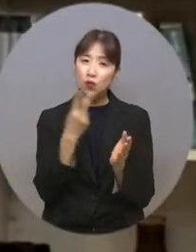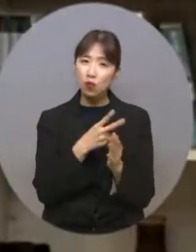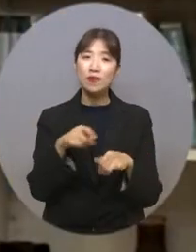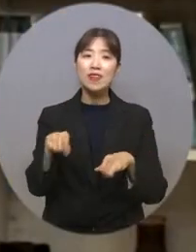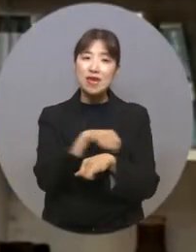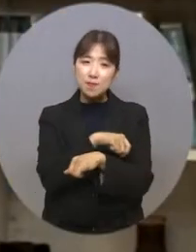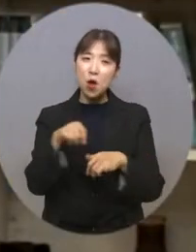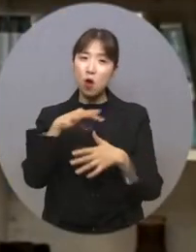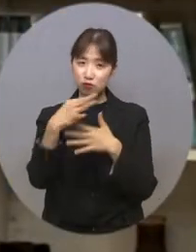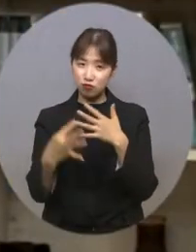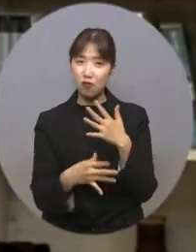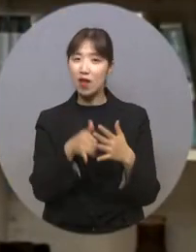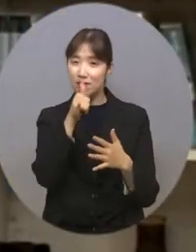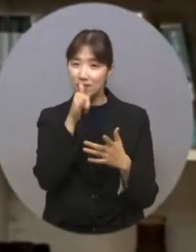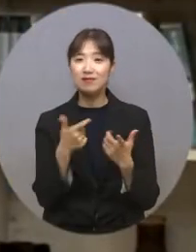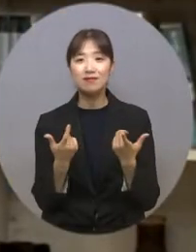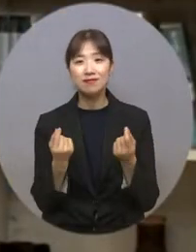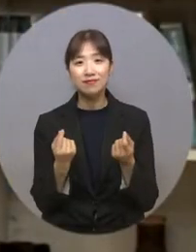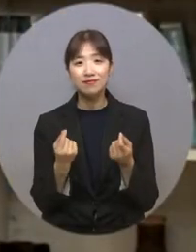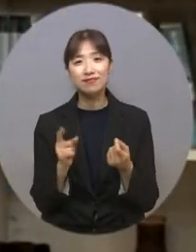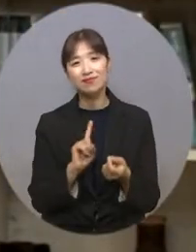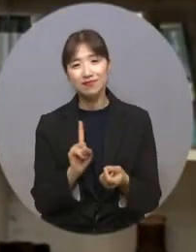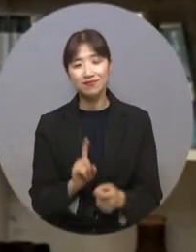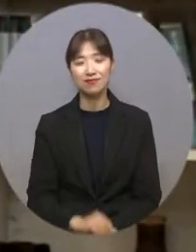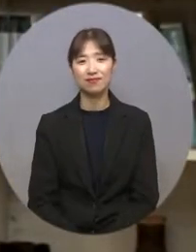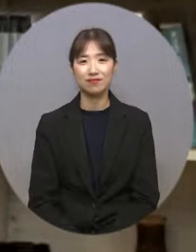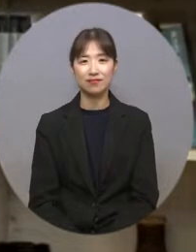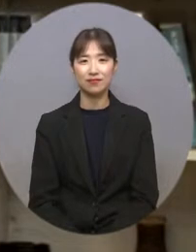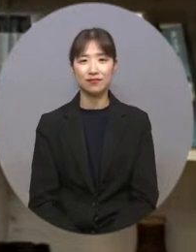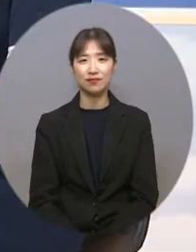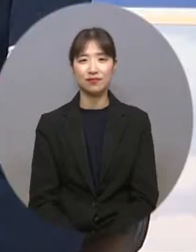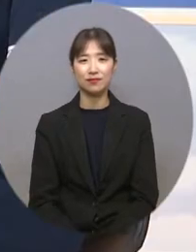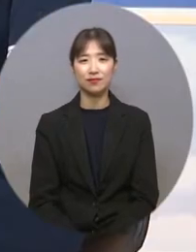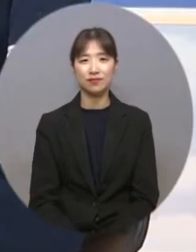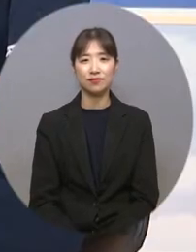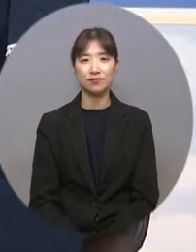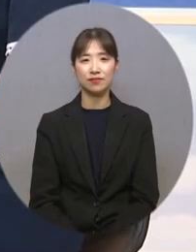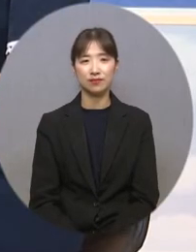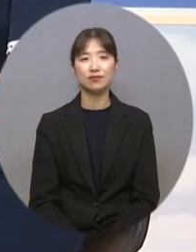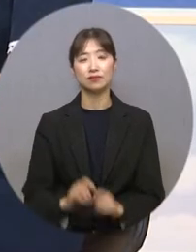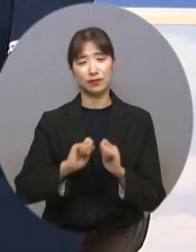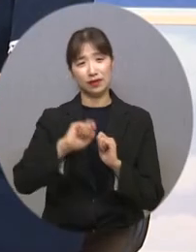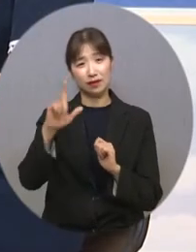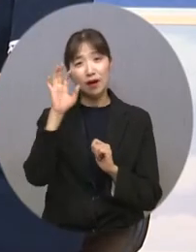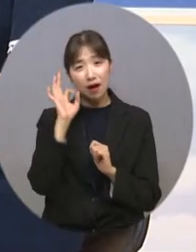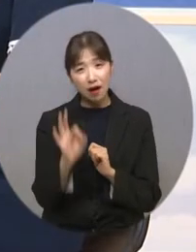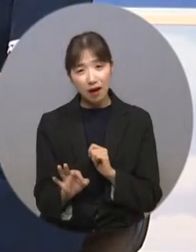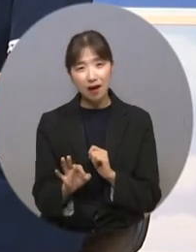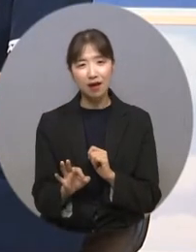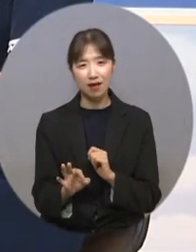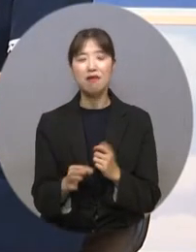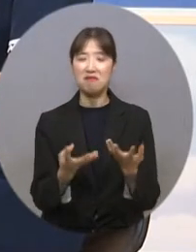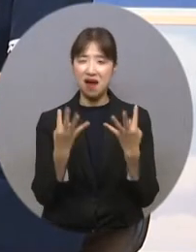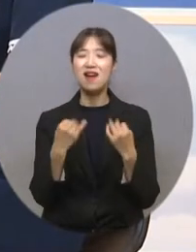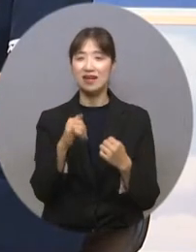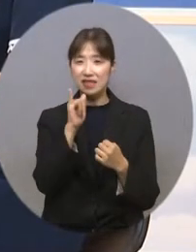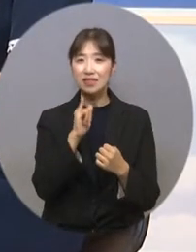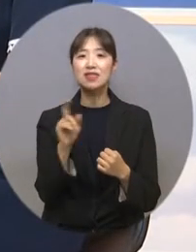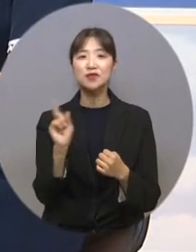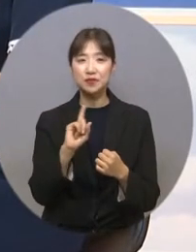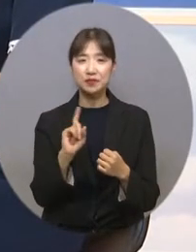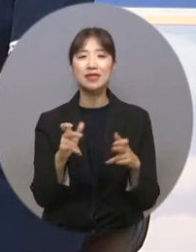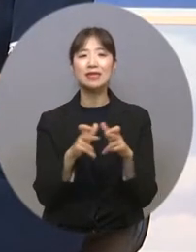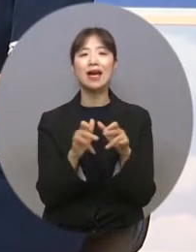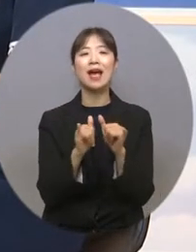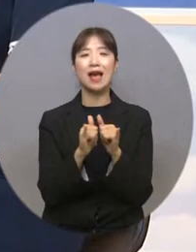특별 프로그램도 함께 운영하고 계신다고 들었는데. 네. 대부분 이제 이런 어떤 프로그램들은 거의 많이 이렇게 하고 있는데요. 특히 이제